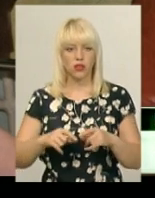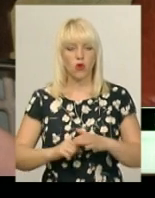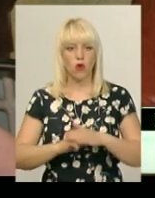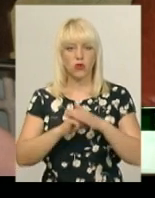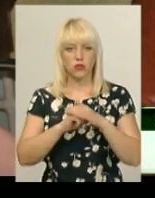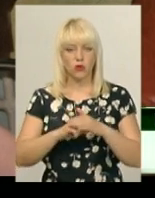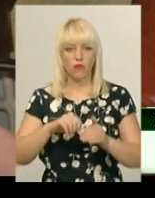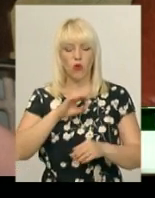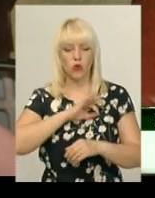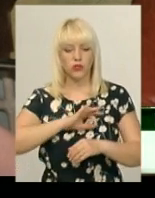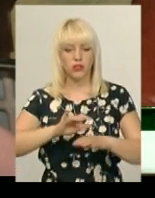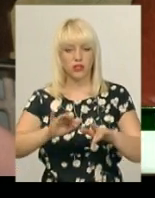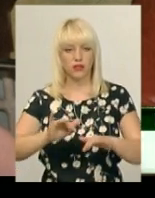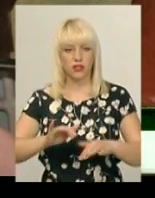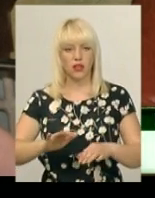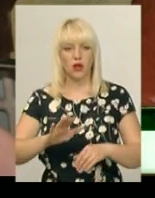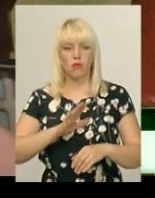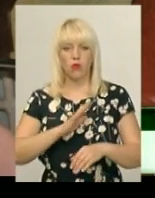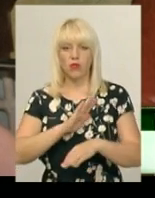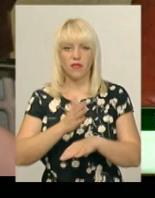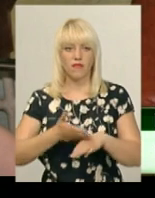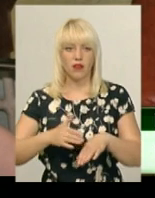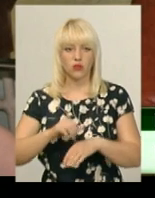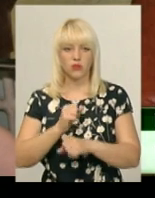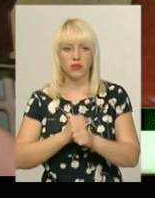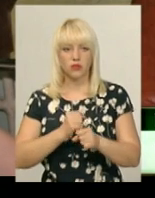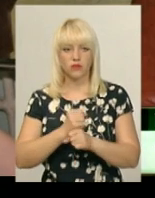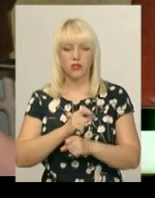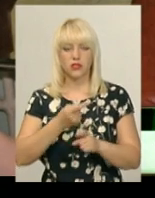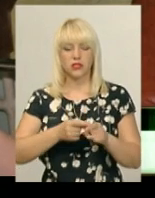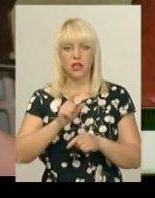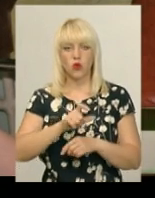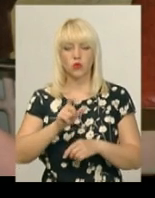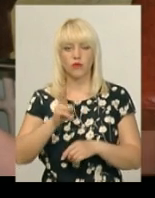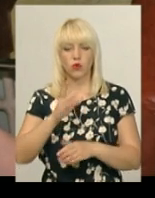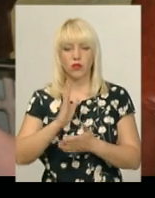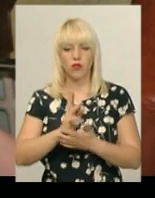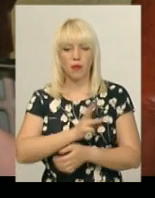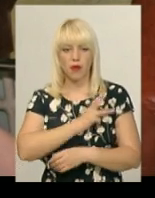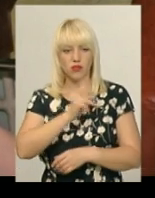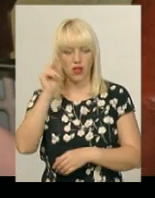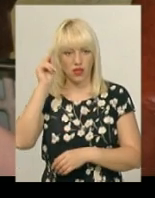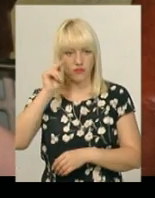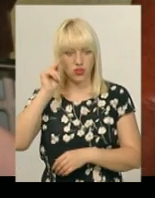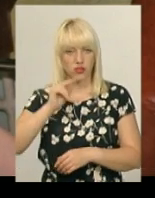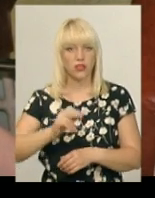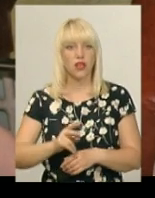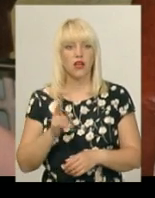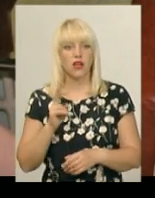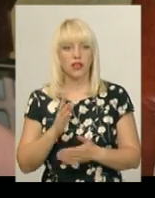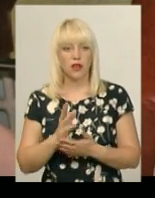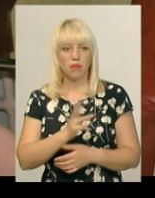архтехнікою, працювати було взагалі не важко. Це люди, в яких є бажання вчитися, бажання